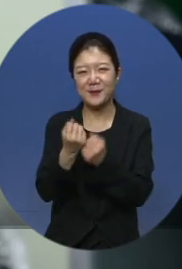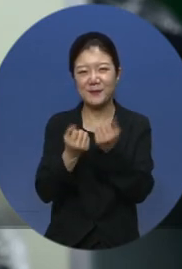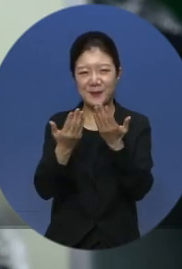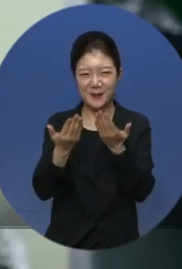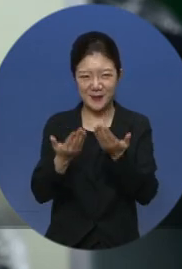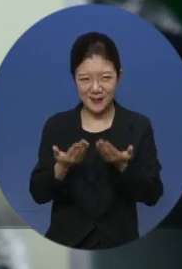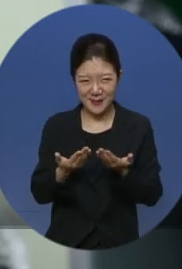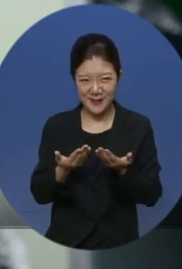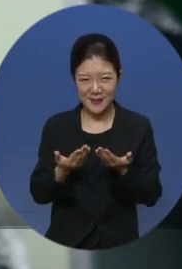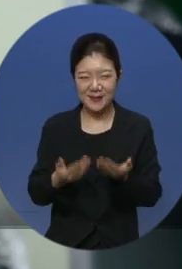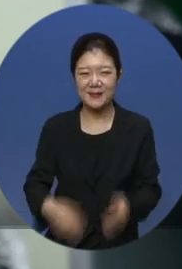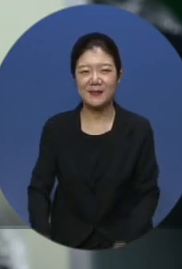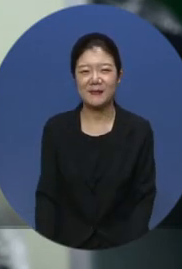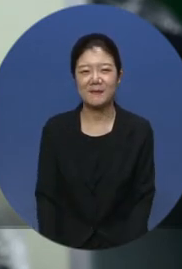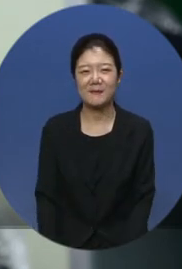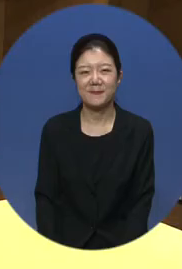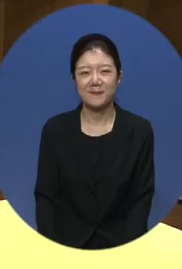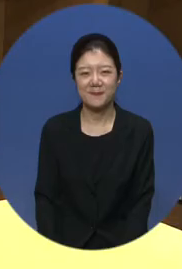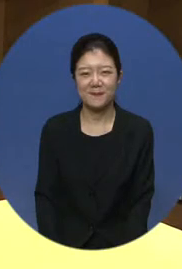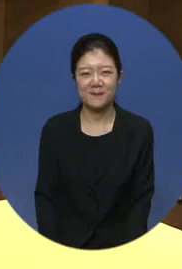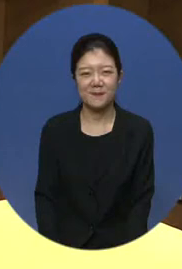얘기도 해주고.